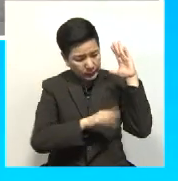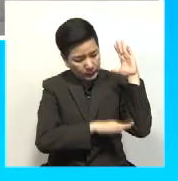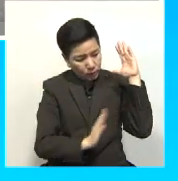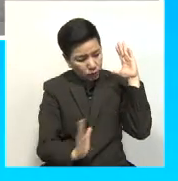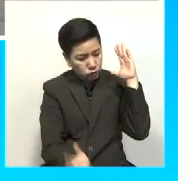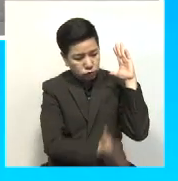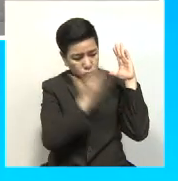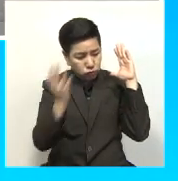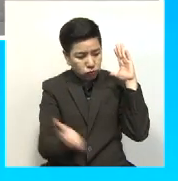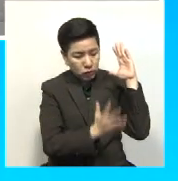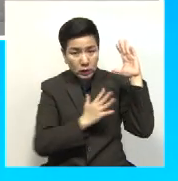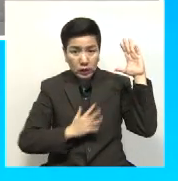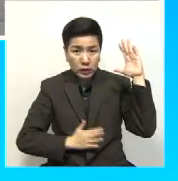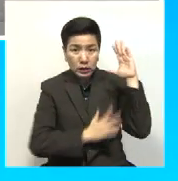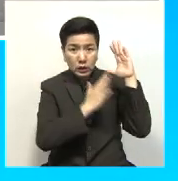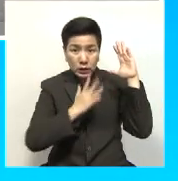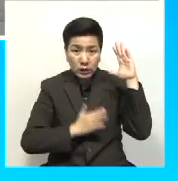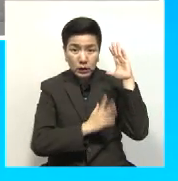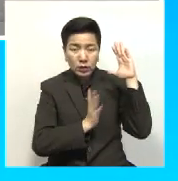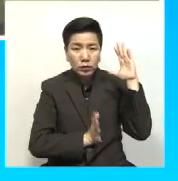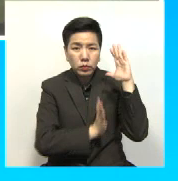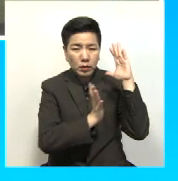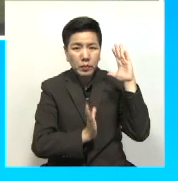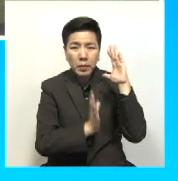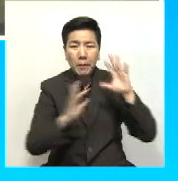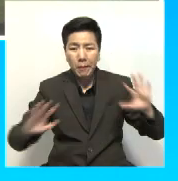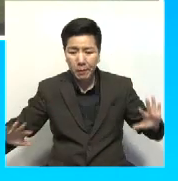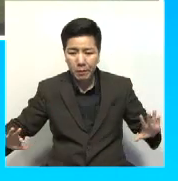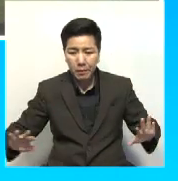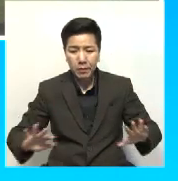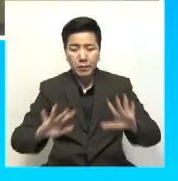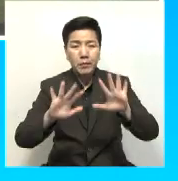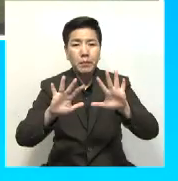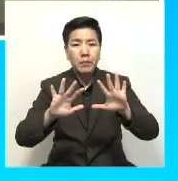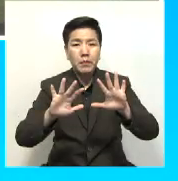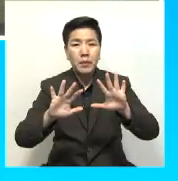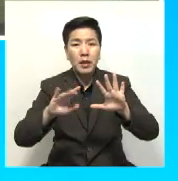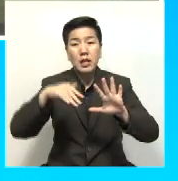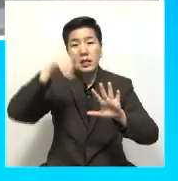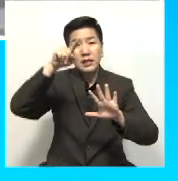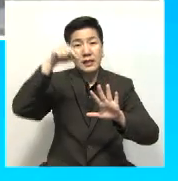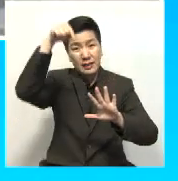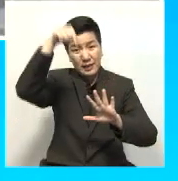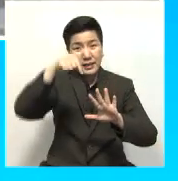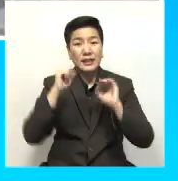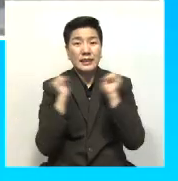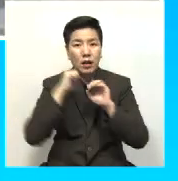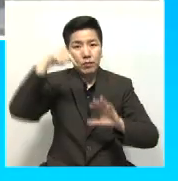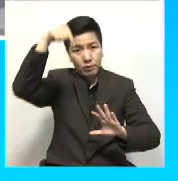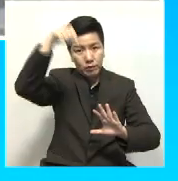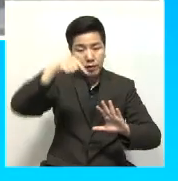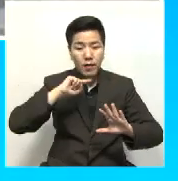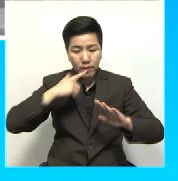ยู่ก็คือเป็นลมที่มาจากทะเลมันมาอัดมันดันปะทะเข้ากับลม ลมเหนือลมหนาวที่มาจากทางอีสานเพราะฉะ